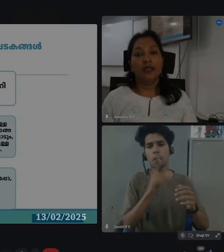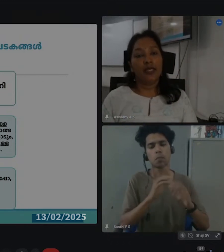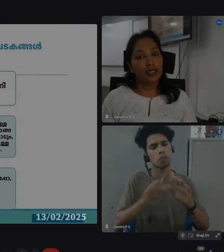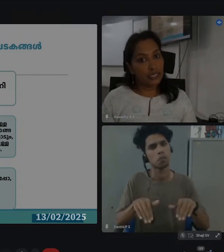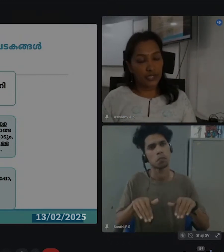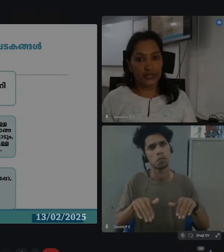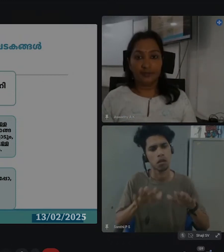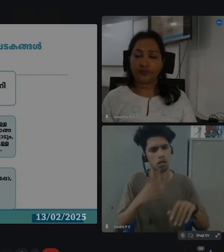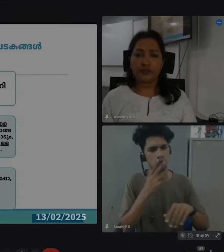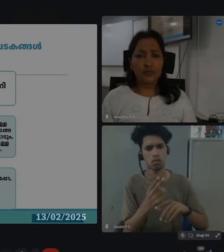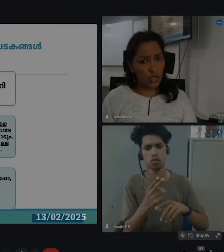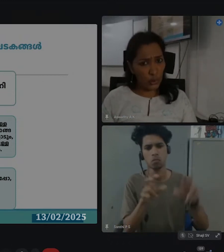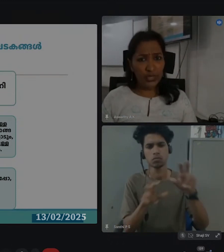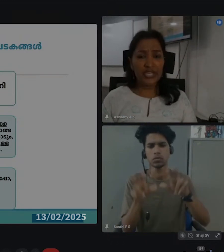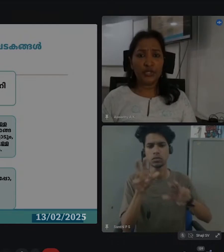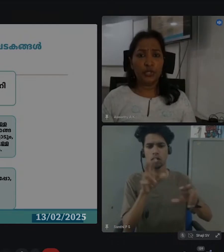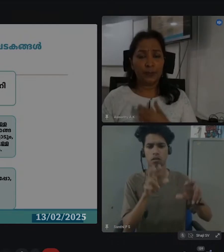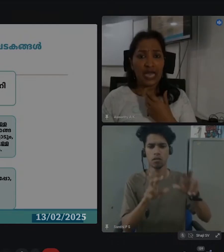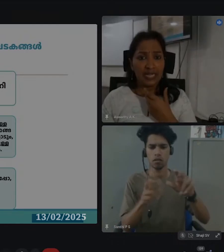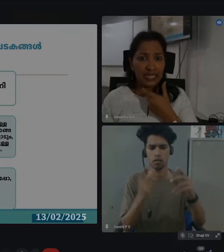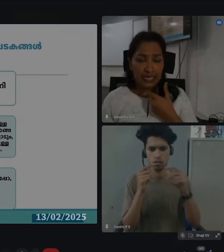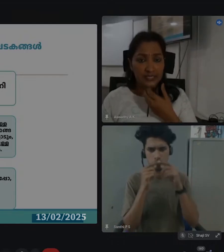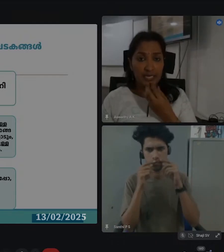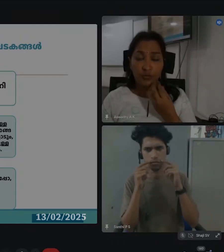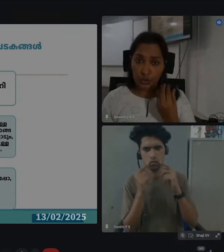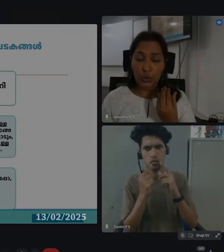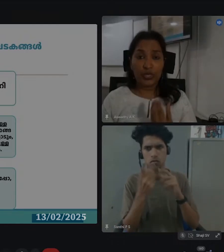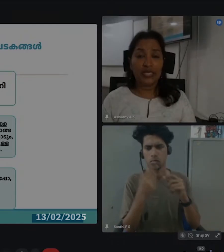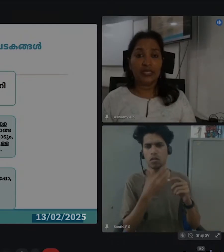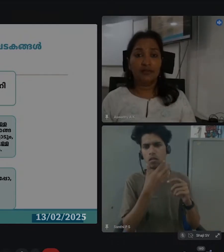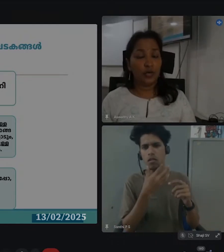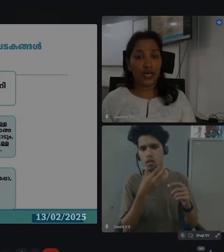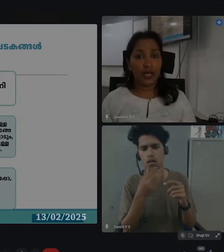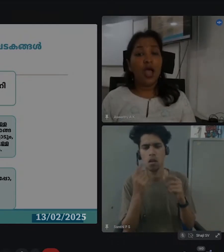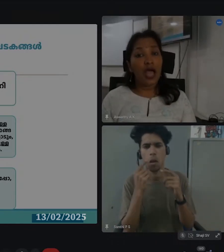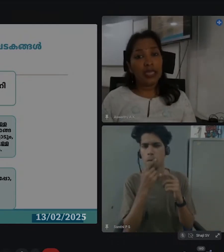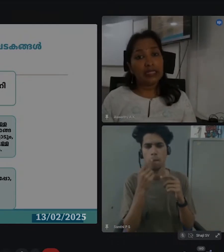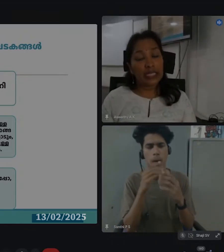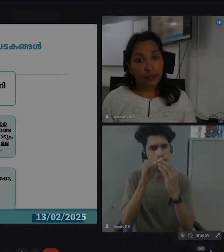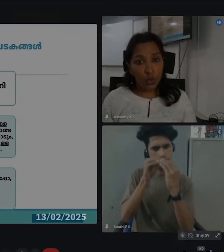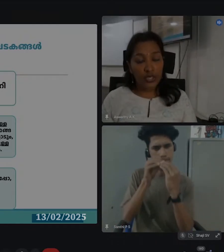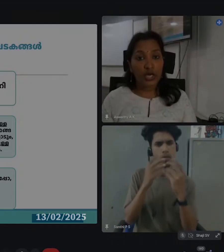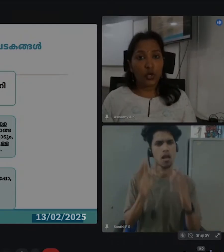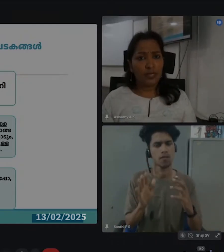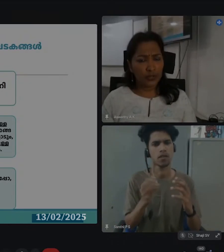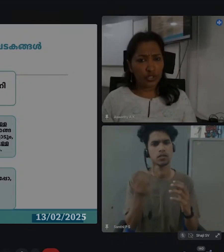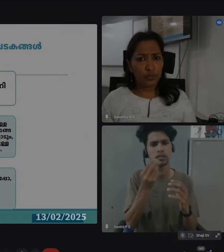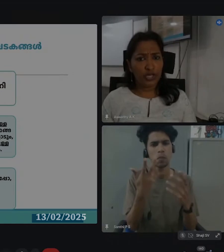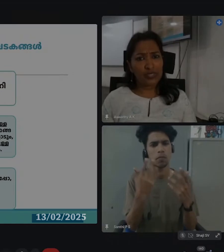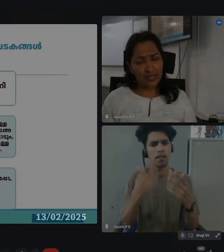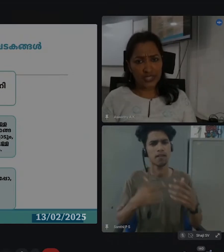എങ്ങനെയാണ് ഇരിക്കുന്നത്, കോടിയിരിക്കുന്നുണ്ട്. ഇപ്പൊ താടിയെല്ലാം ശകലം ചുണ്ട് കോടിയിരിക്കുന്നവരുണ്ടാകാം. അങ്ങനെ എന്തെങ്കിലും കോടലുകളോ